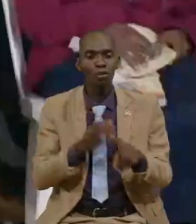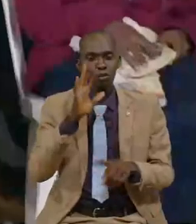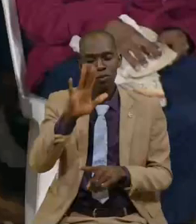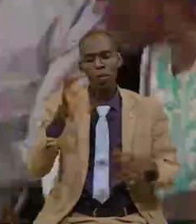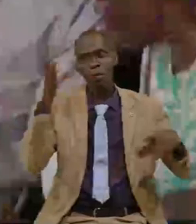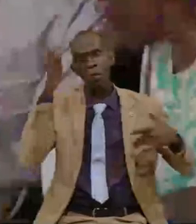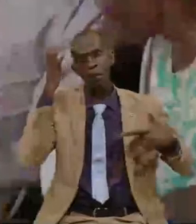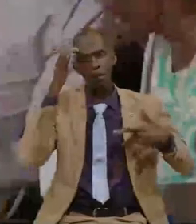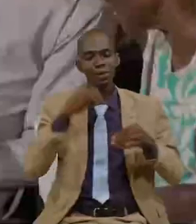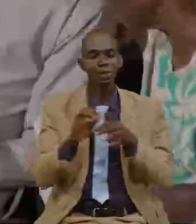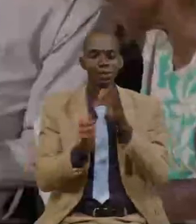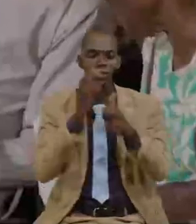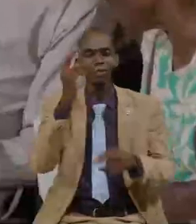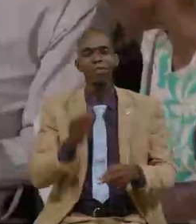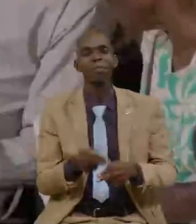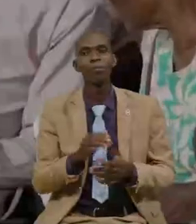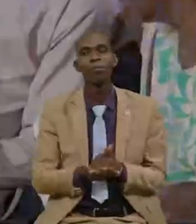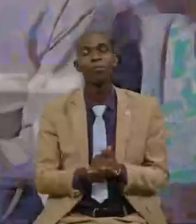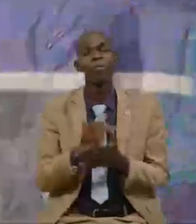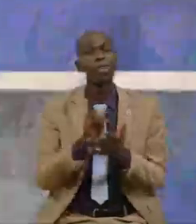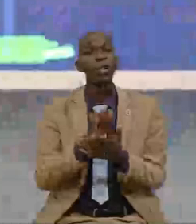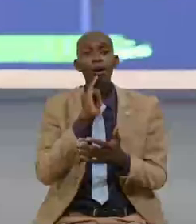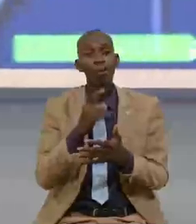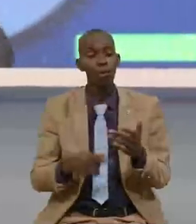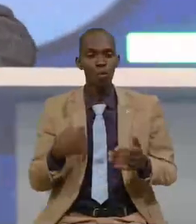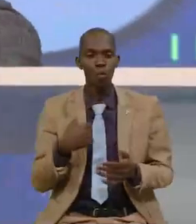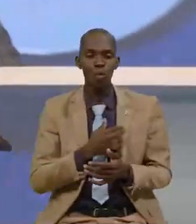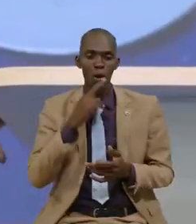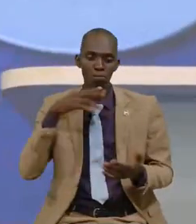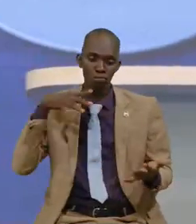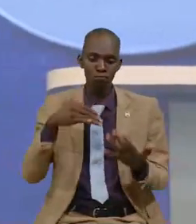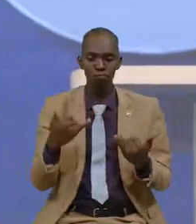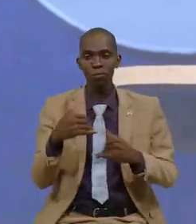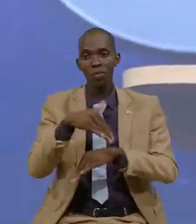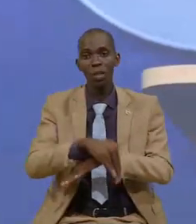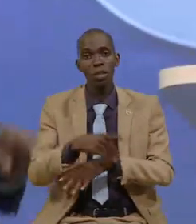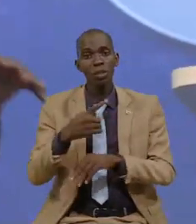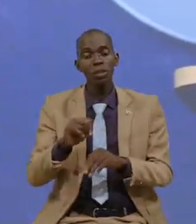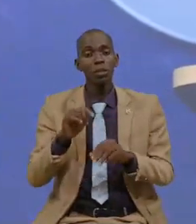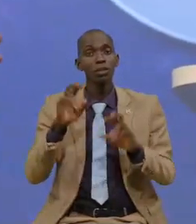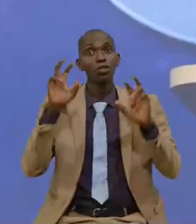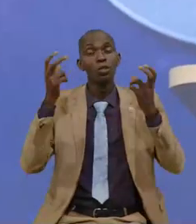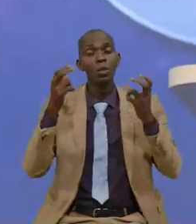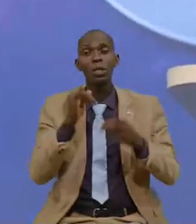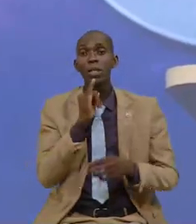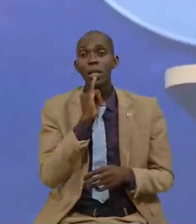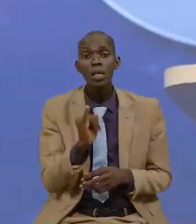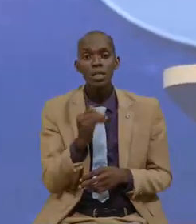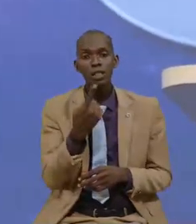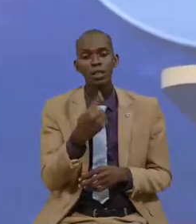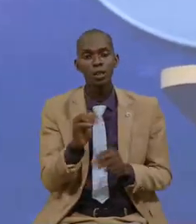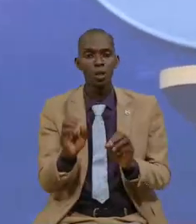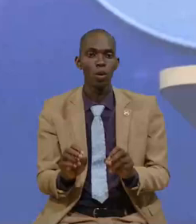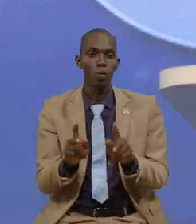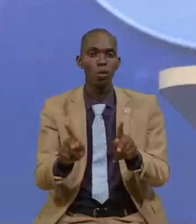es délivré de ton infirmité. C'est ce que nous allons considérer ce soir. Et le message